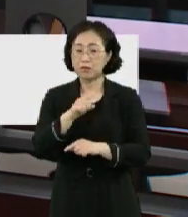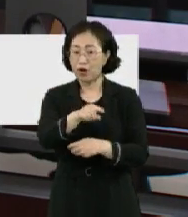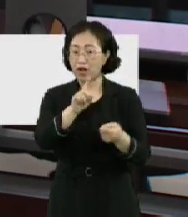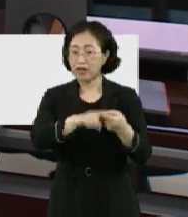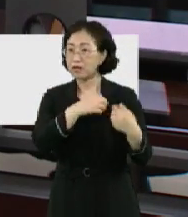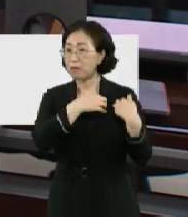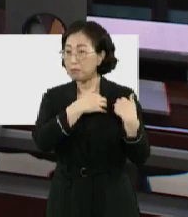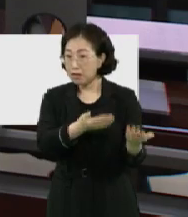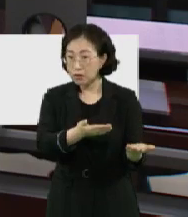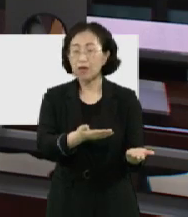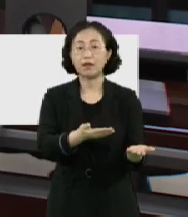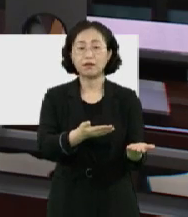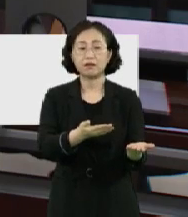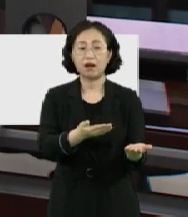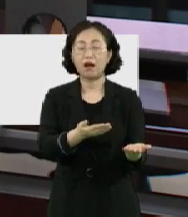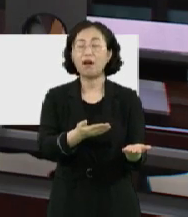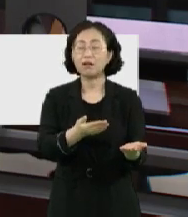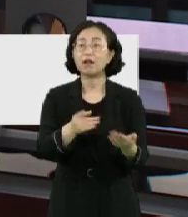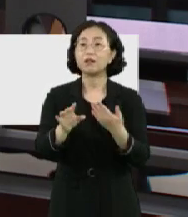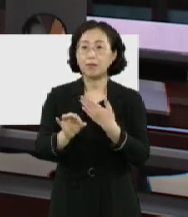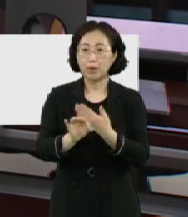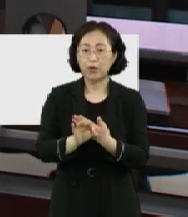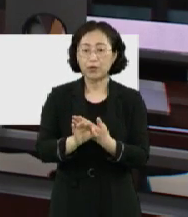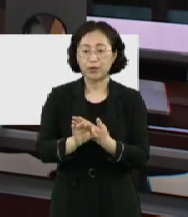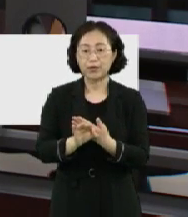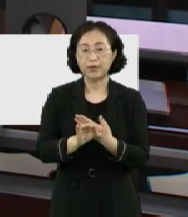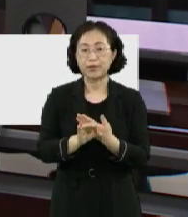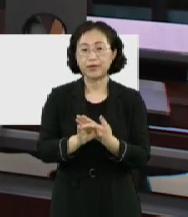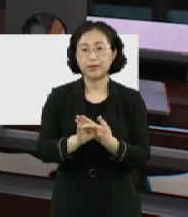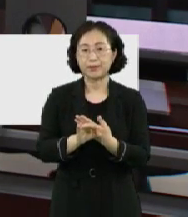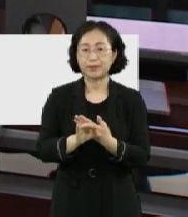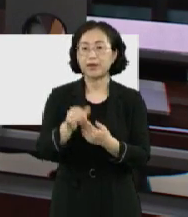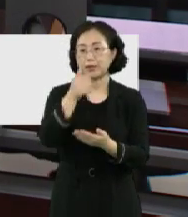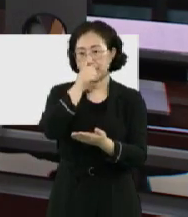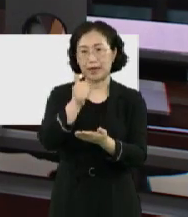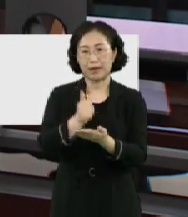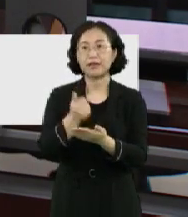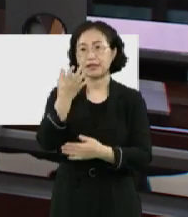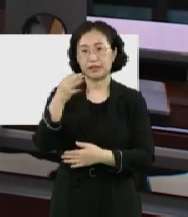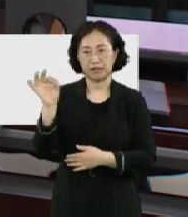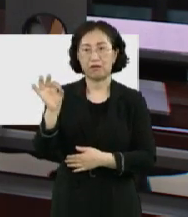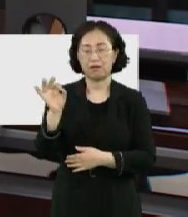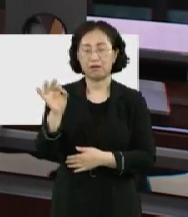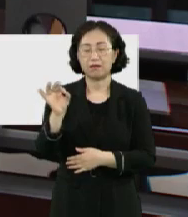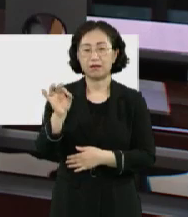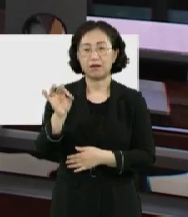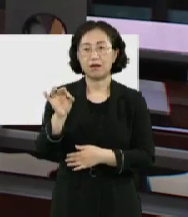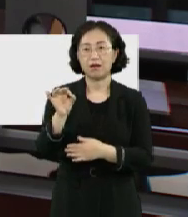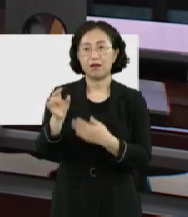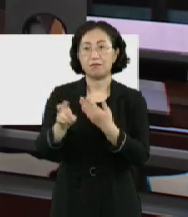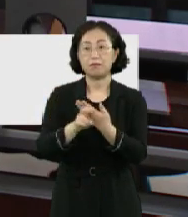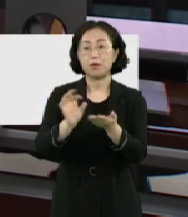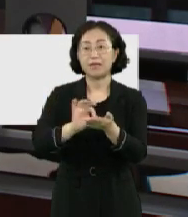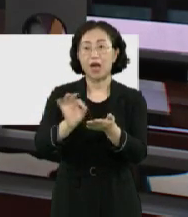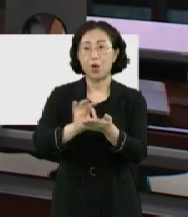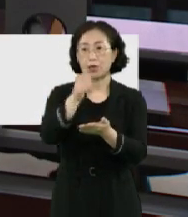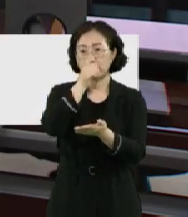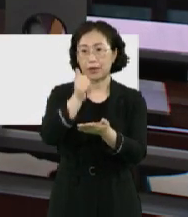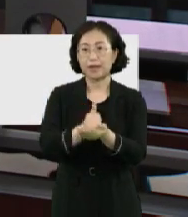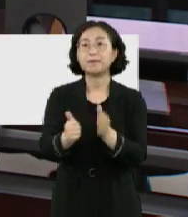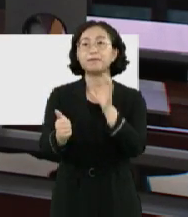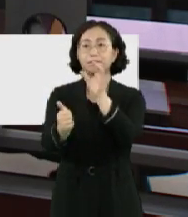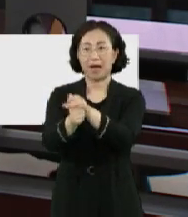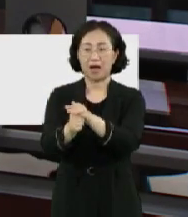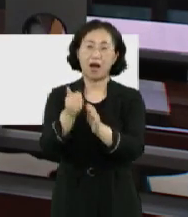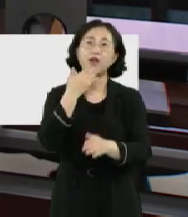행위가 있었다든가 그것을 허용했다면 유사하게 고의를 인정해서 자동차 등 불법 사용죄를 성립할 수